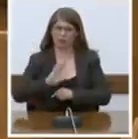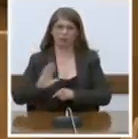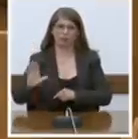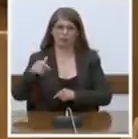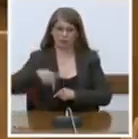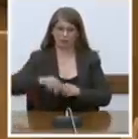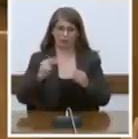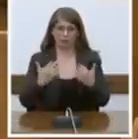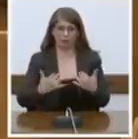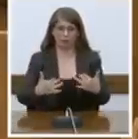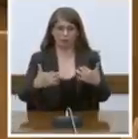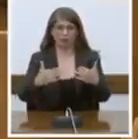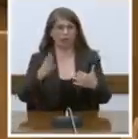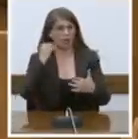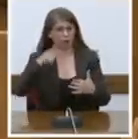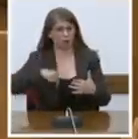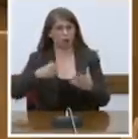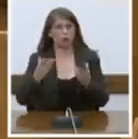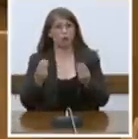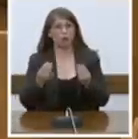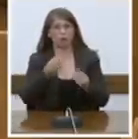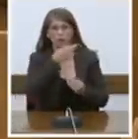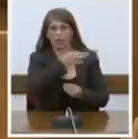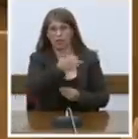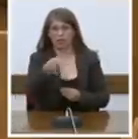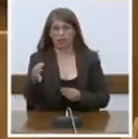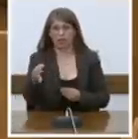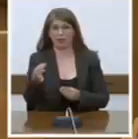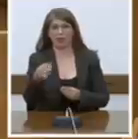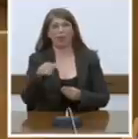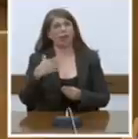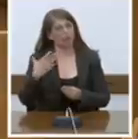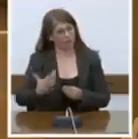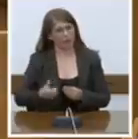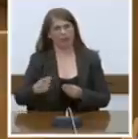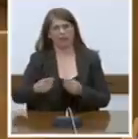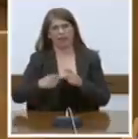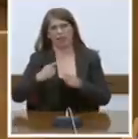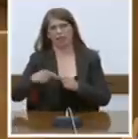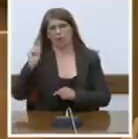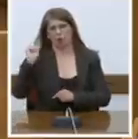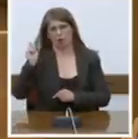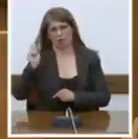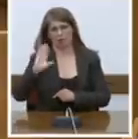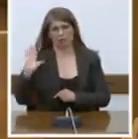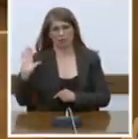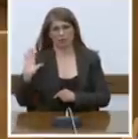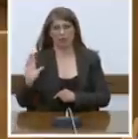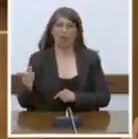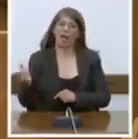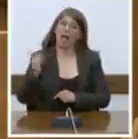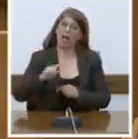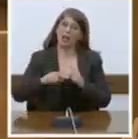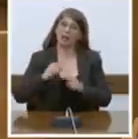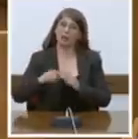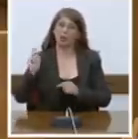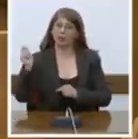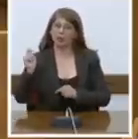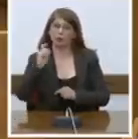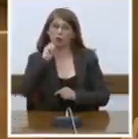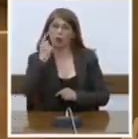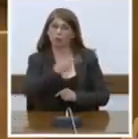τώρα πολλούς να λένε ότι θα είναι αντιπολίτευση. Άλλοι αντιπολιτεύονται τον εαυτό τους και